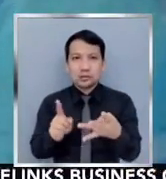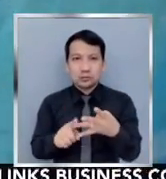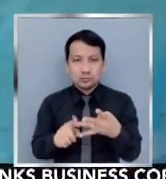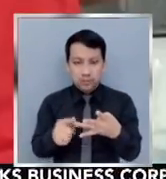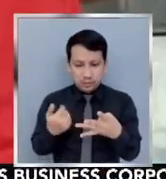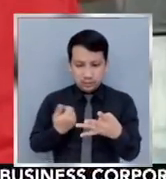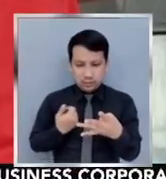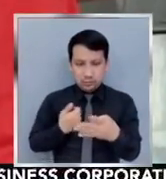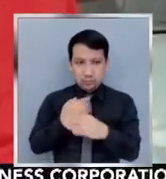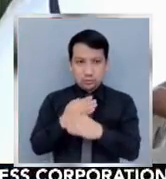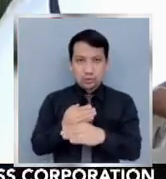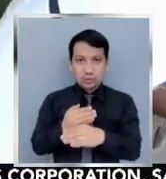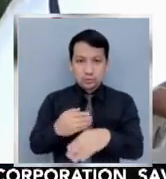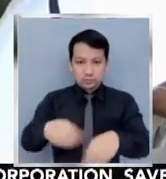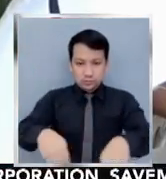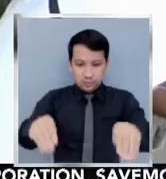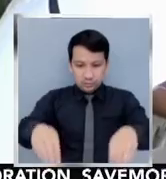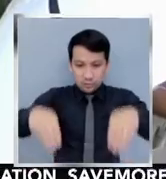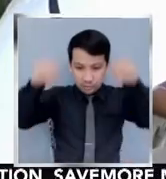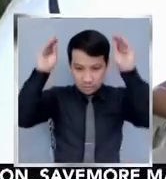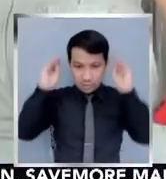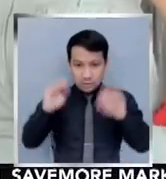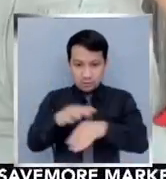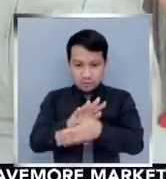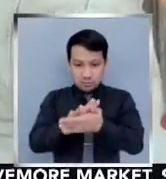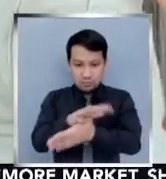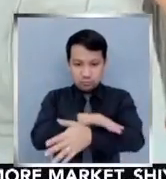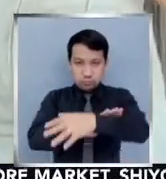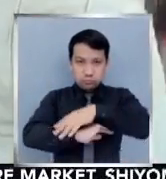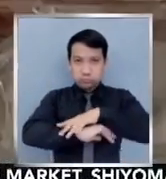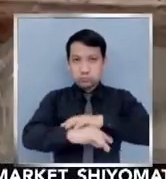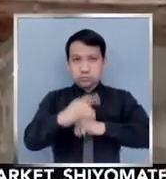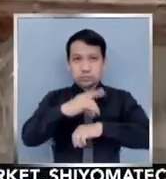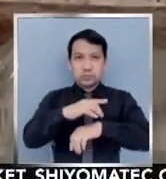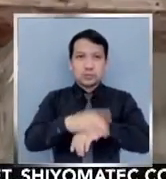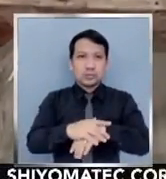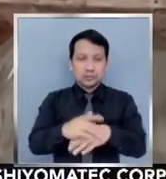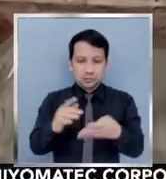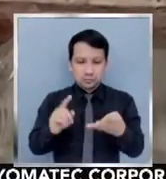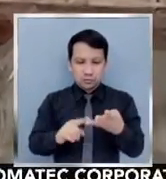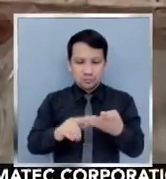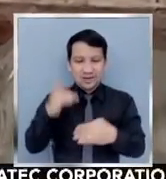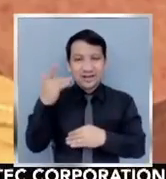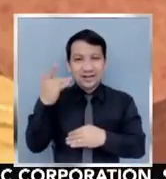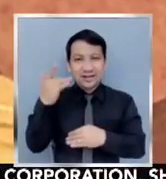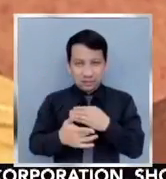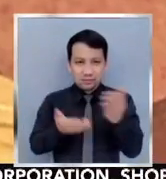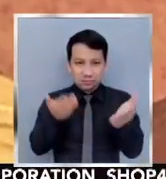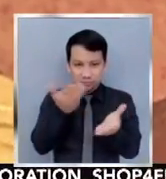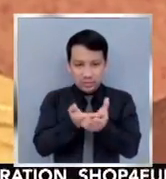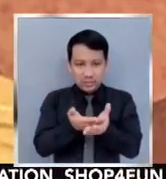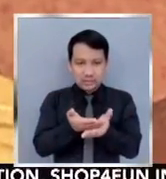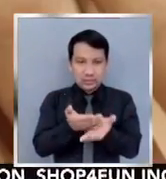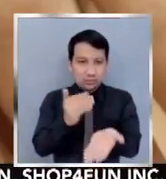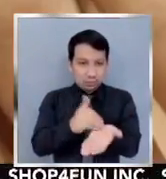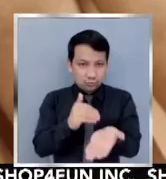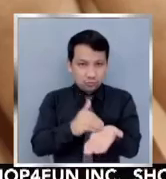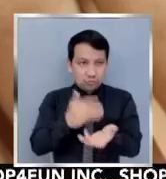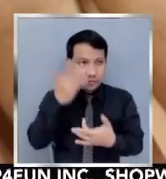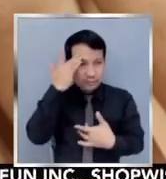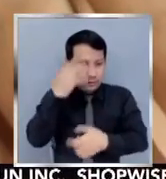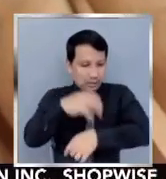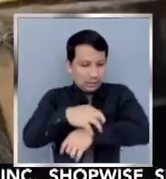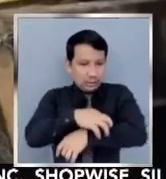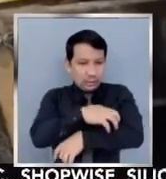ng kulambo at seek early consultation o maagang pagpapatingin sa doktor kung may mga sintomas tulad ng rashes at pananakit